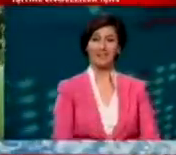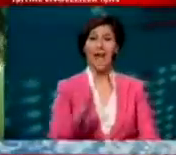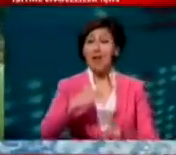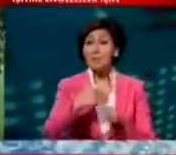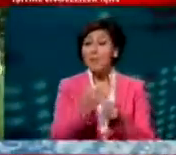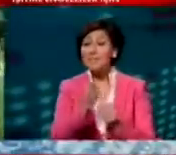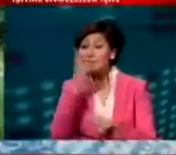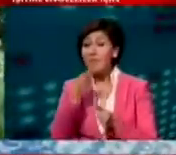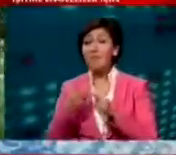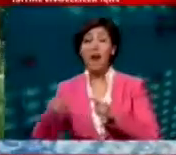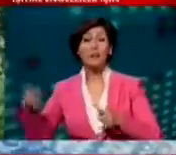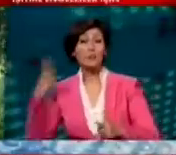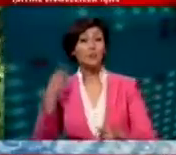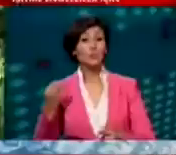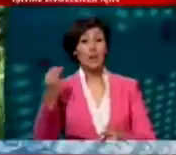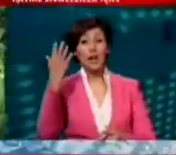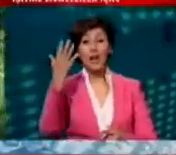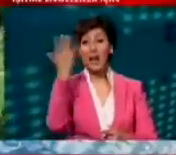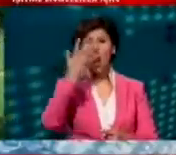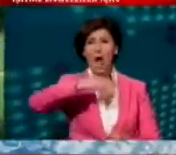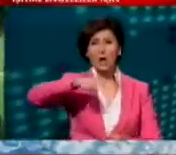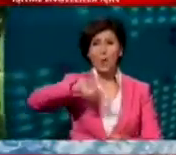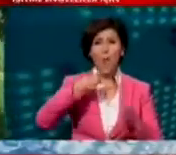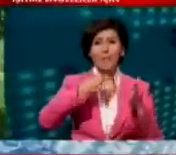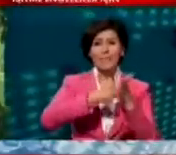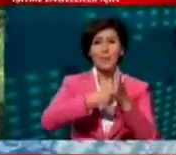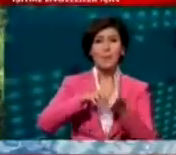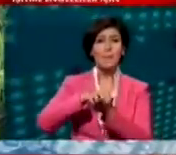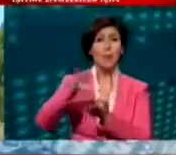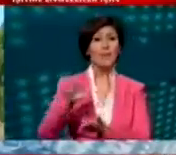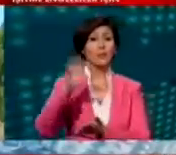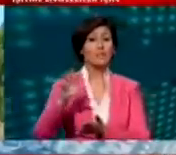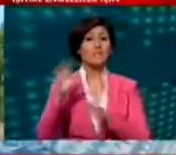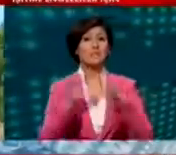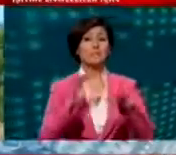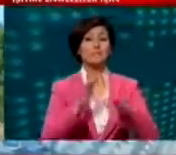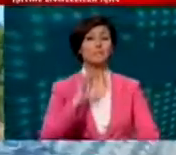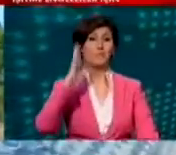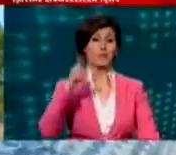mevsim farklı bir güzelliğe bürünen Karagöl, bölge turizmine de büyük katkı sağlıyor.